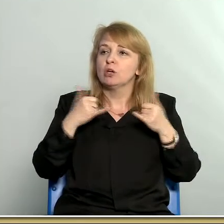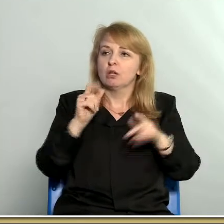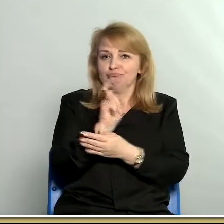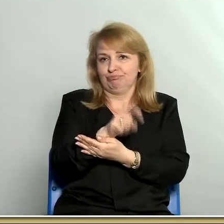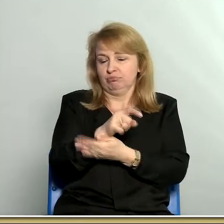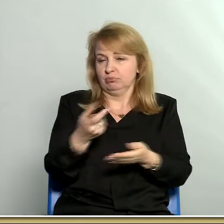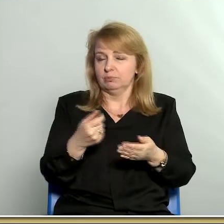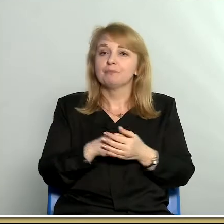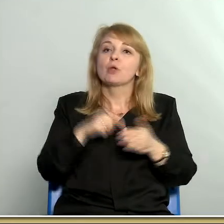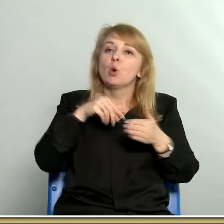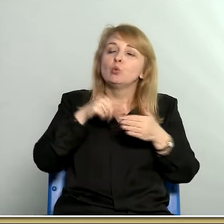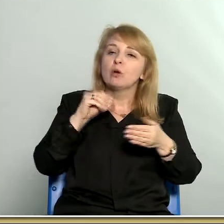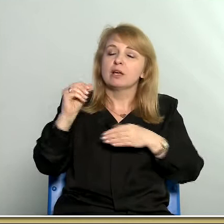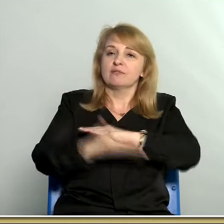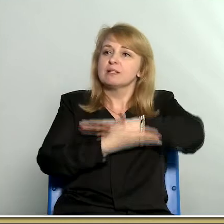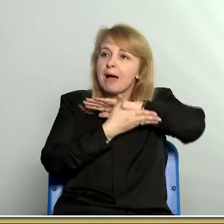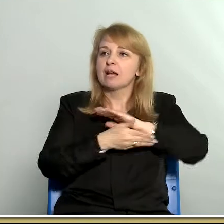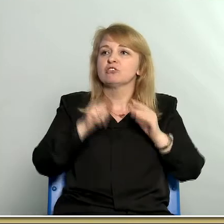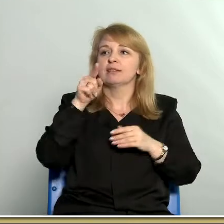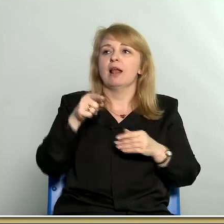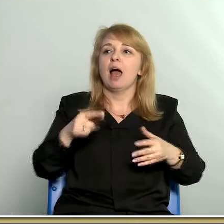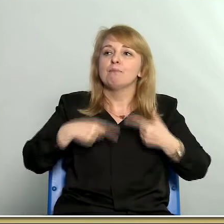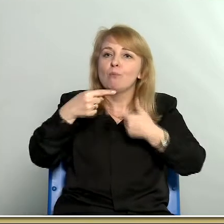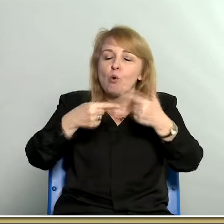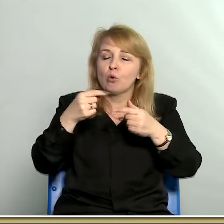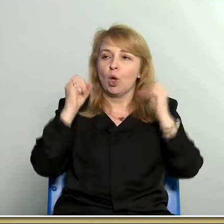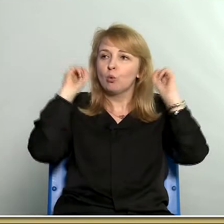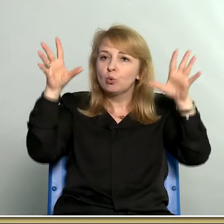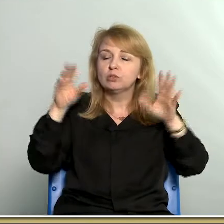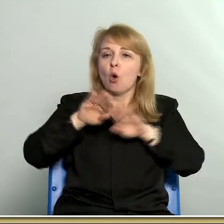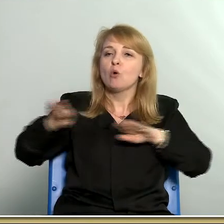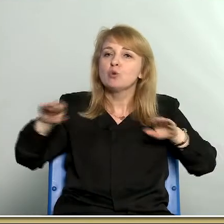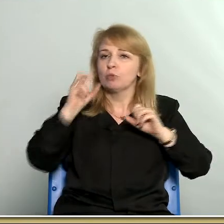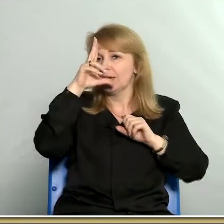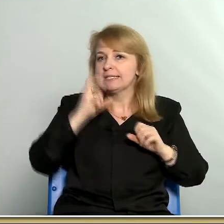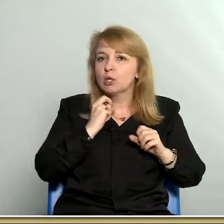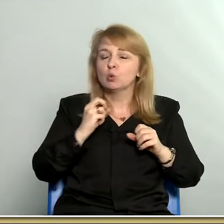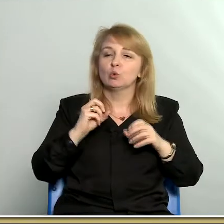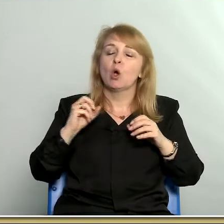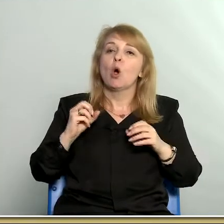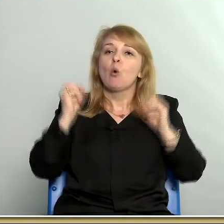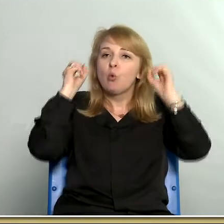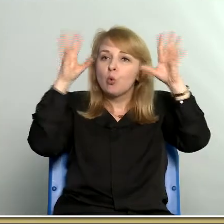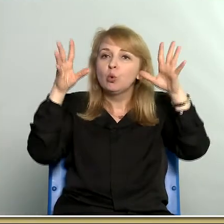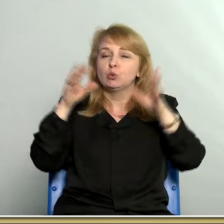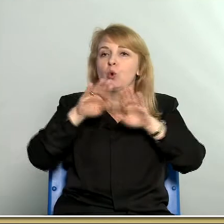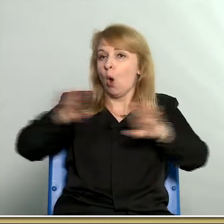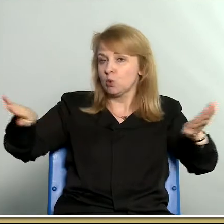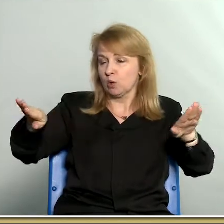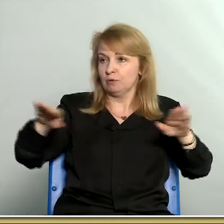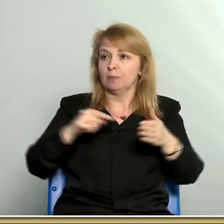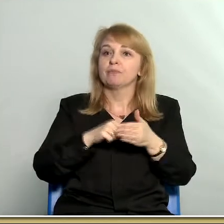programu. Tu mamy wsparcie dziedzictwa kulturowego osobno i instytucji kultury oddzielnie,